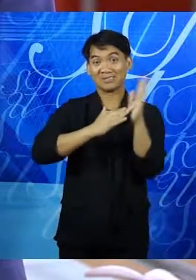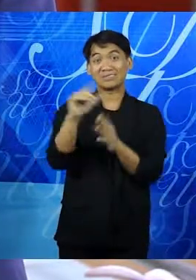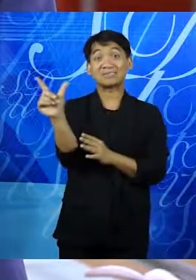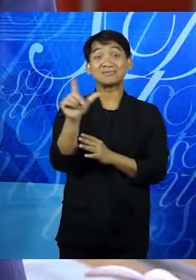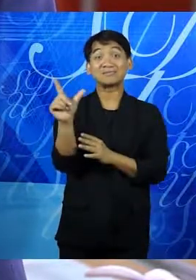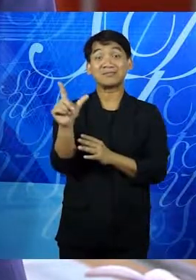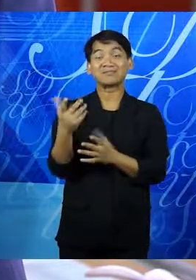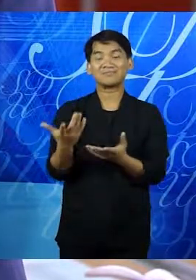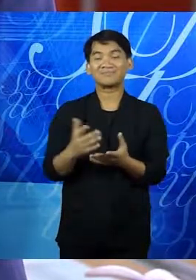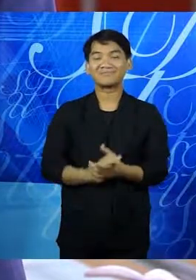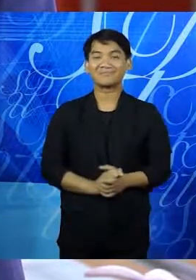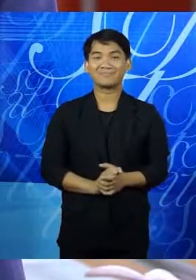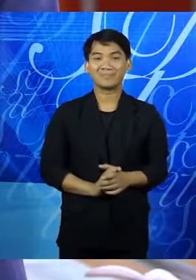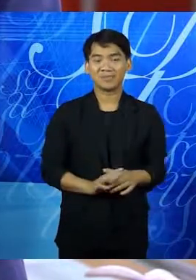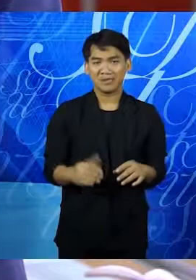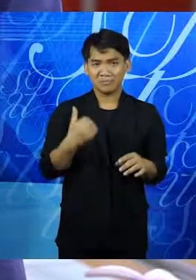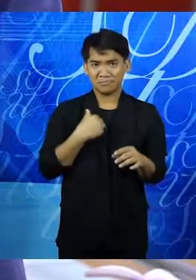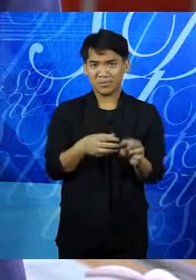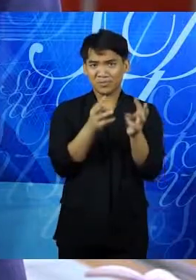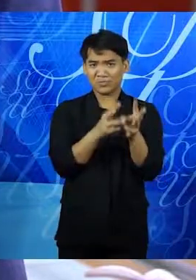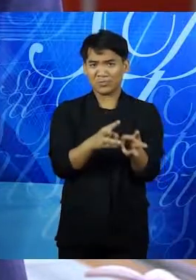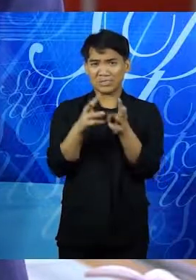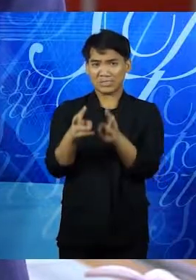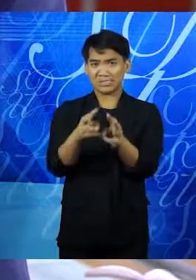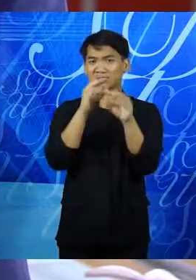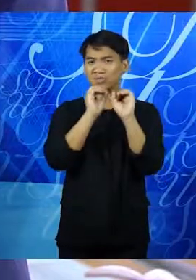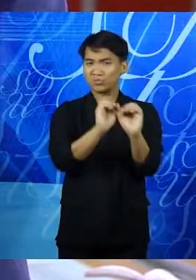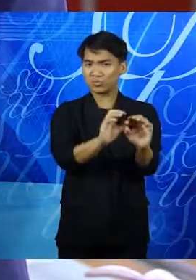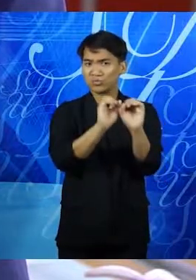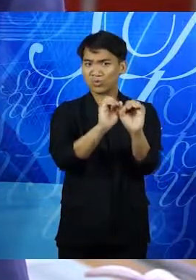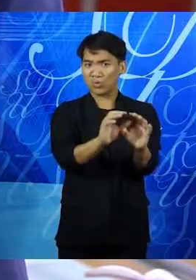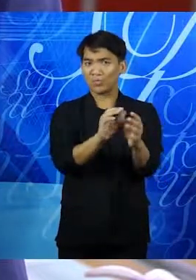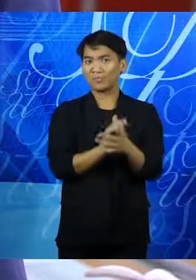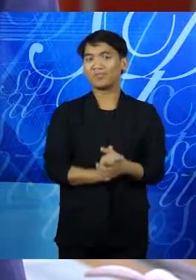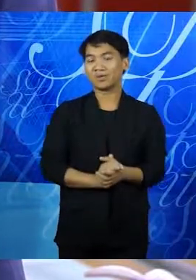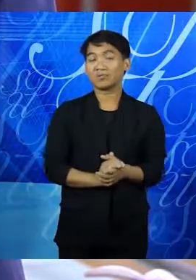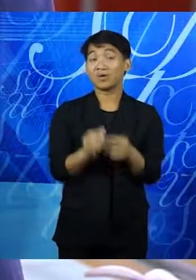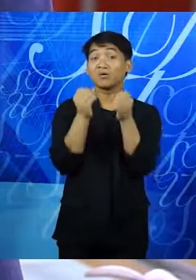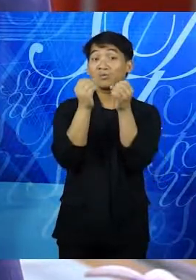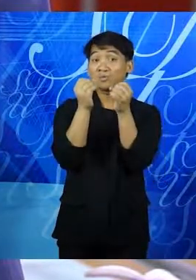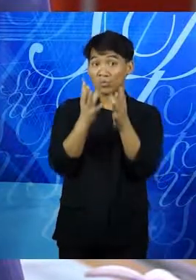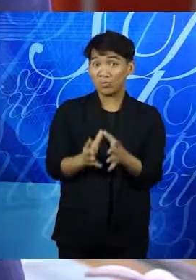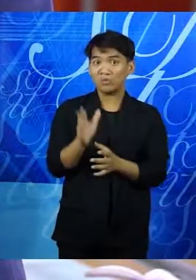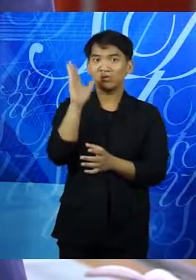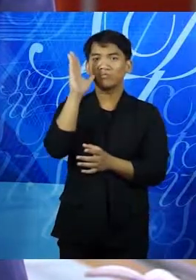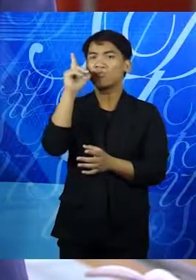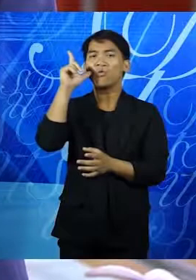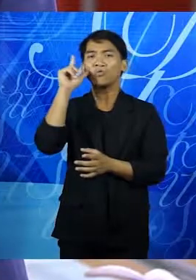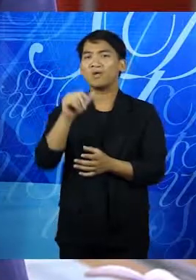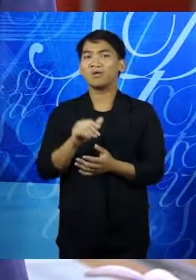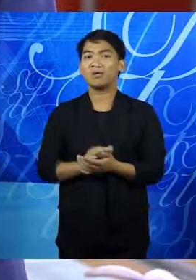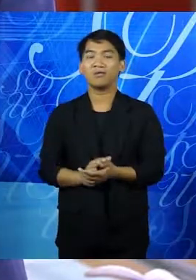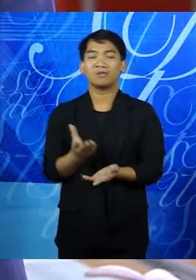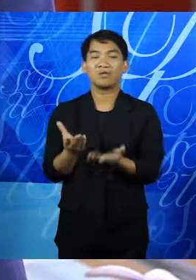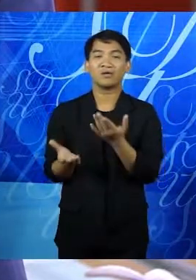คะสำหรับการฝึกเนี่ยนะคะมีเทคนิคนิดนึงนะคะในการสร้างประโยคเนี่ยนะคะคุณครูหรือผู้ปกครองหรือว่